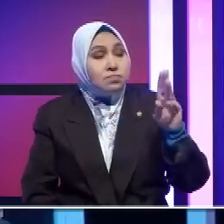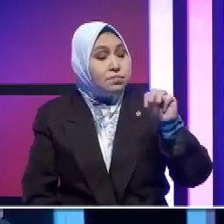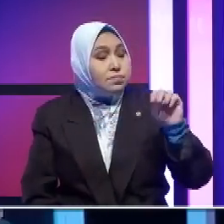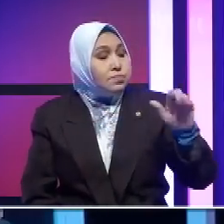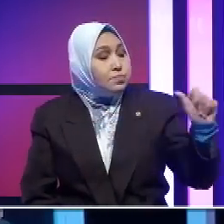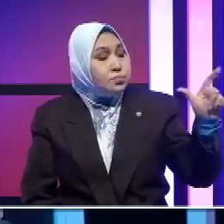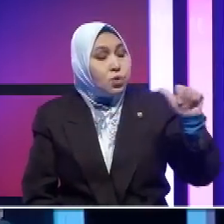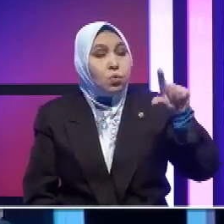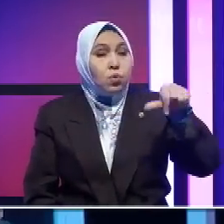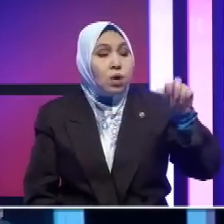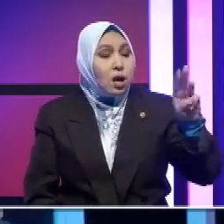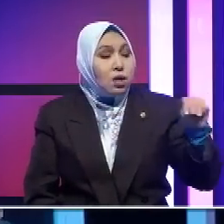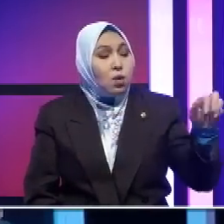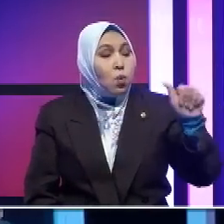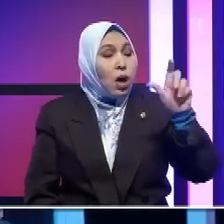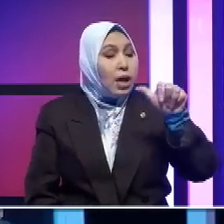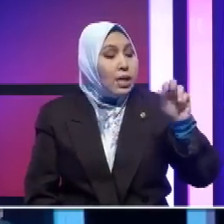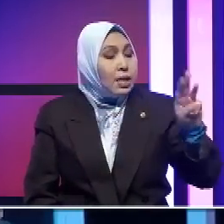بالقرآن وعلمنا